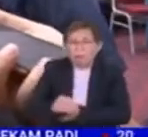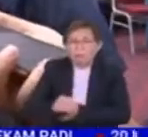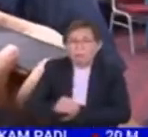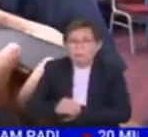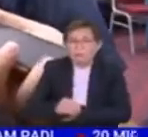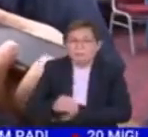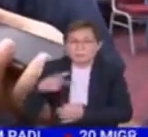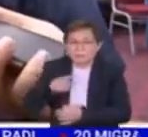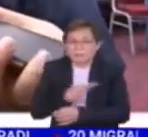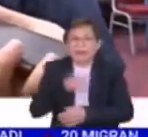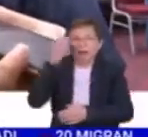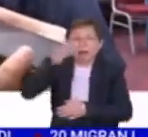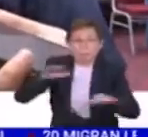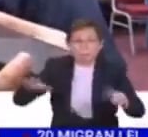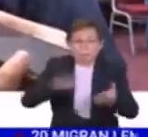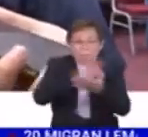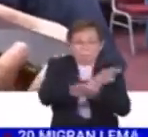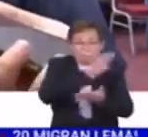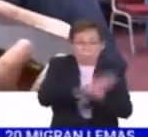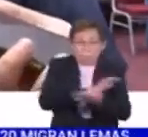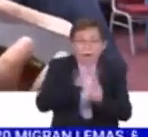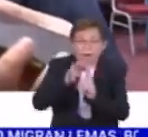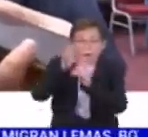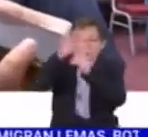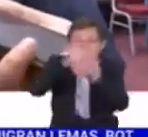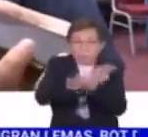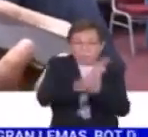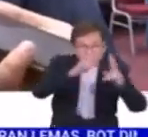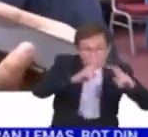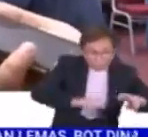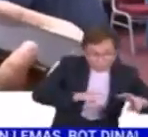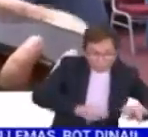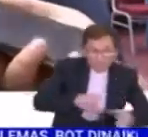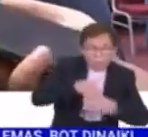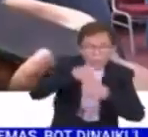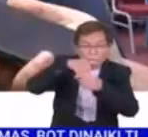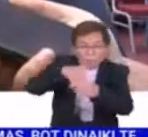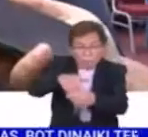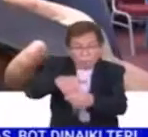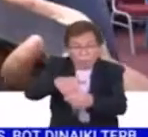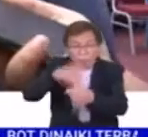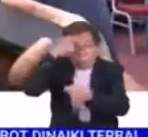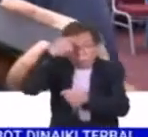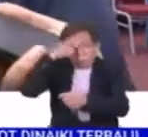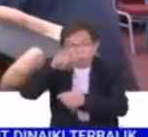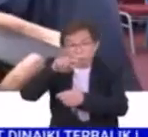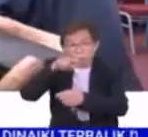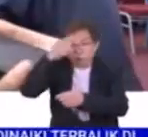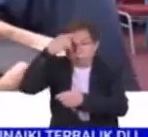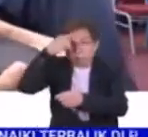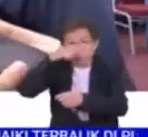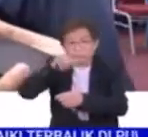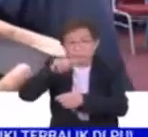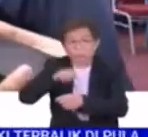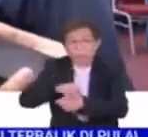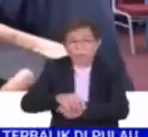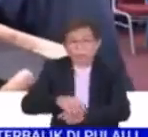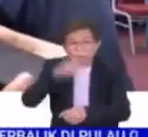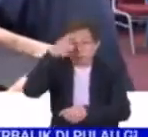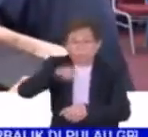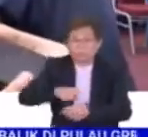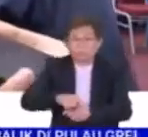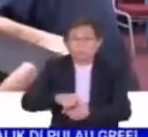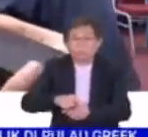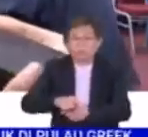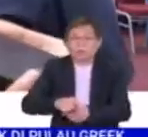maklumkan yang kita akan buat satu paper khas mengkaji satu insentif untuk untuk